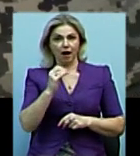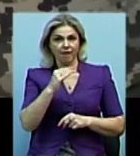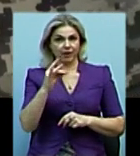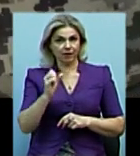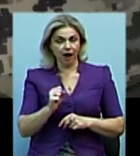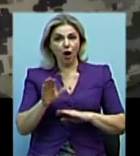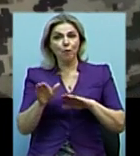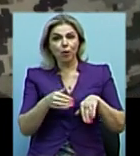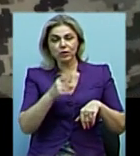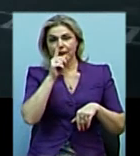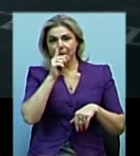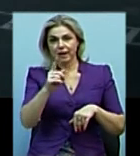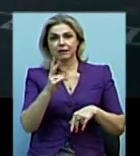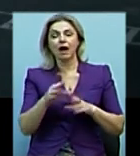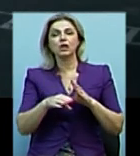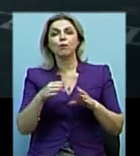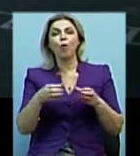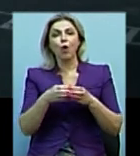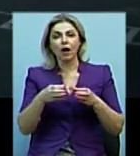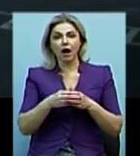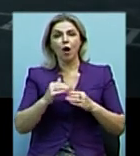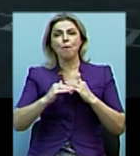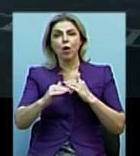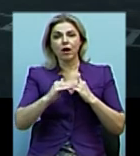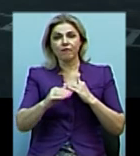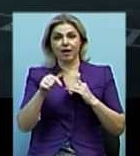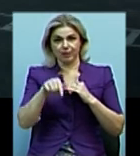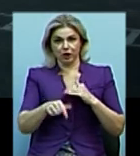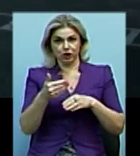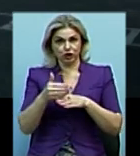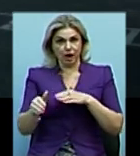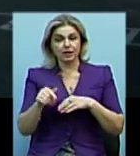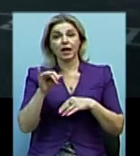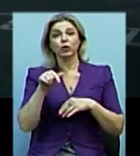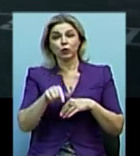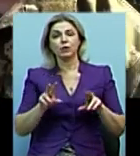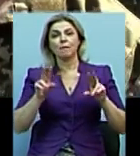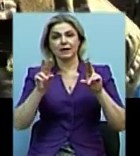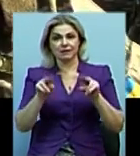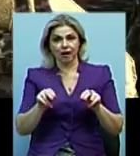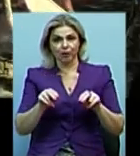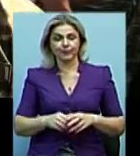чого місяць провели на зборах у польових умовах у цій частині. Тут же і склали присягу.